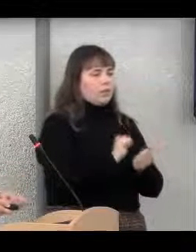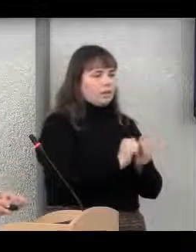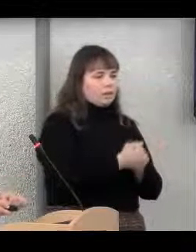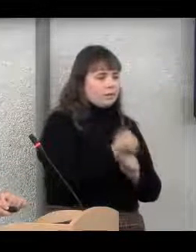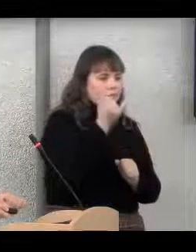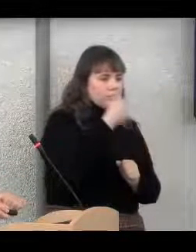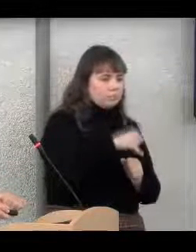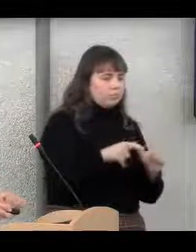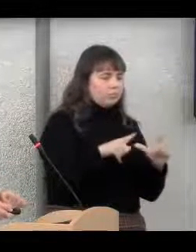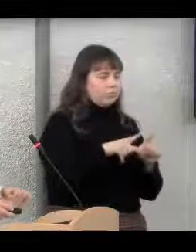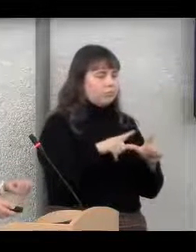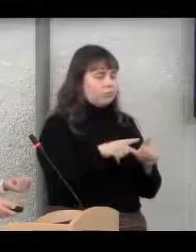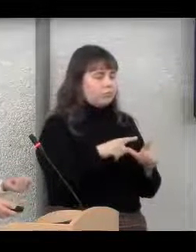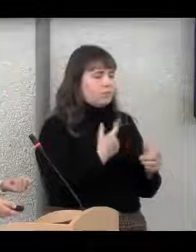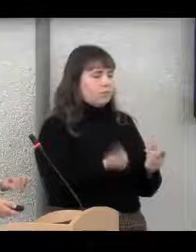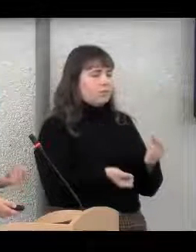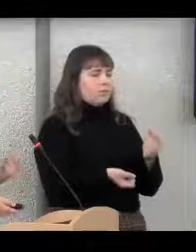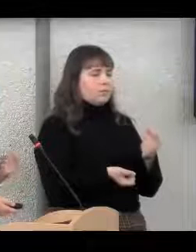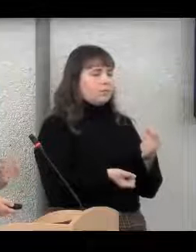iniciatyvų,